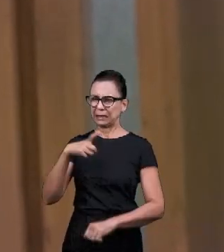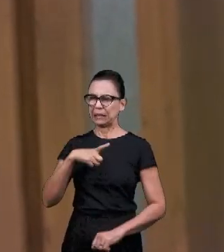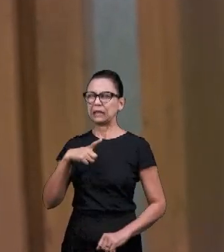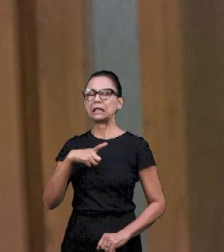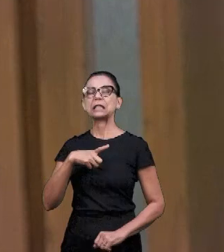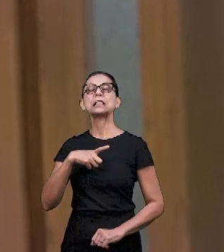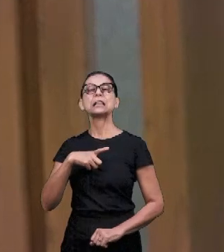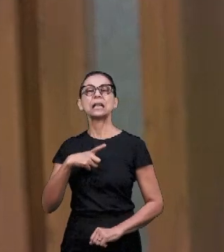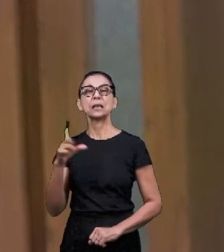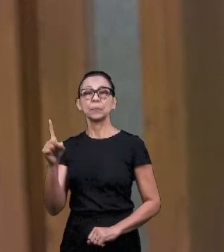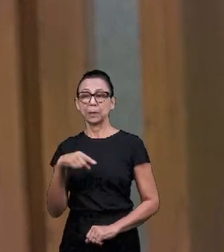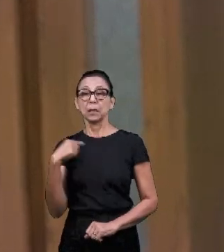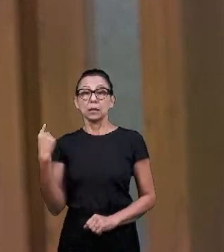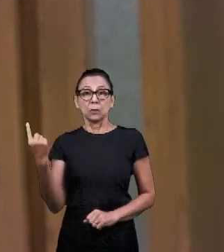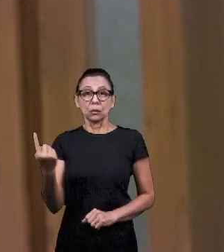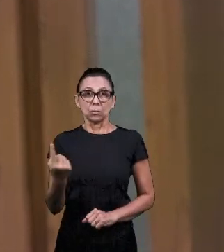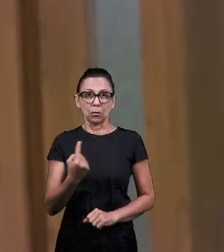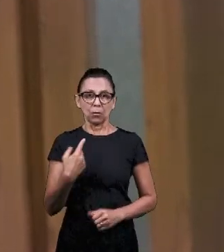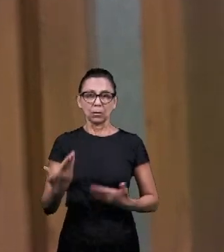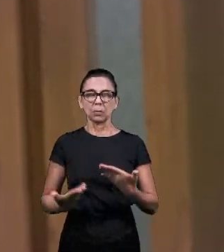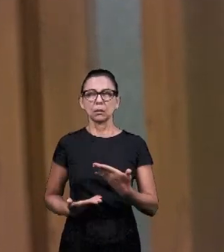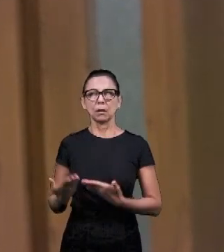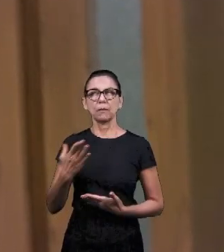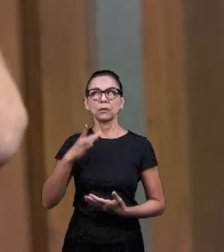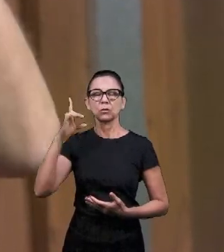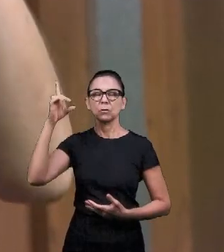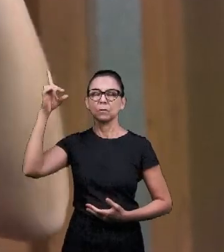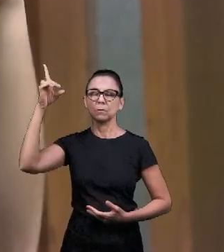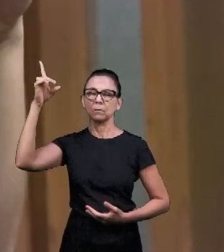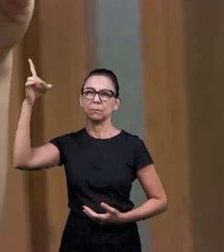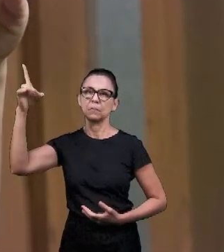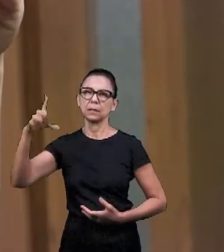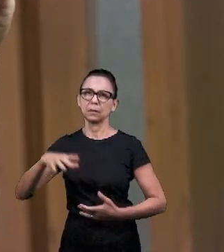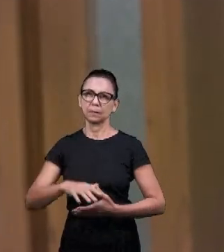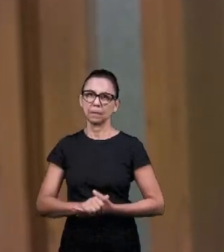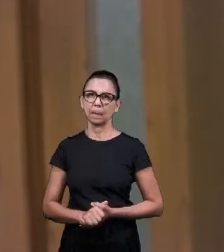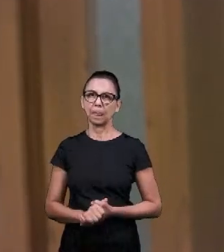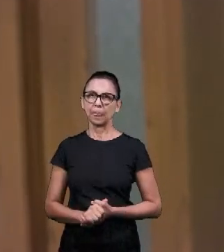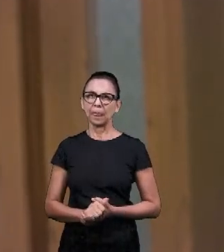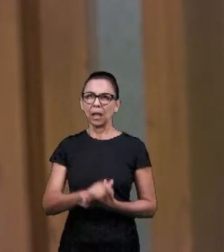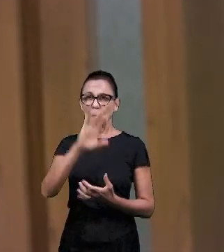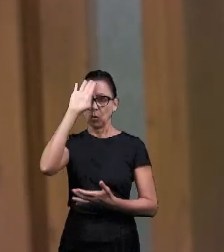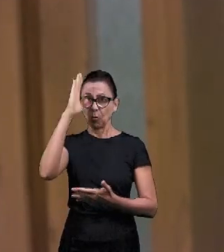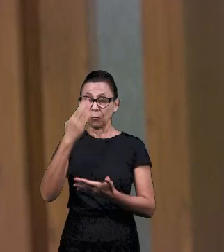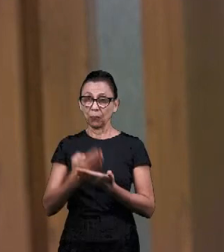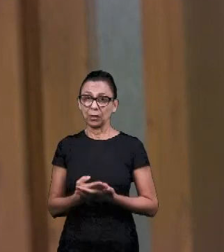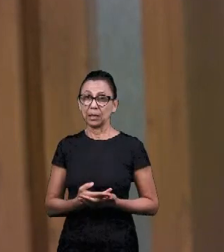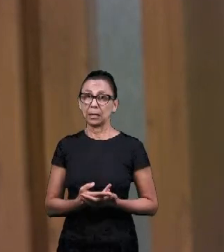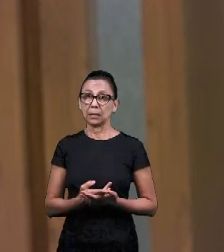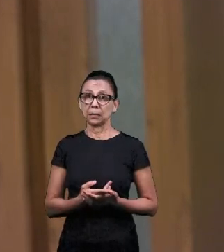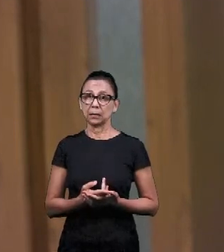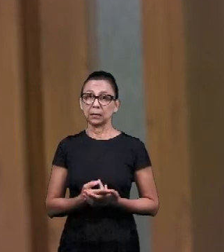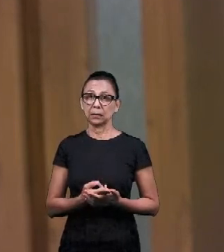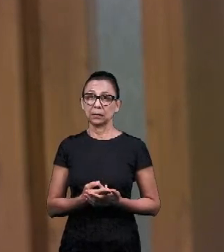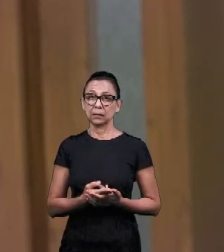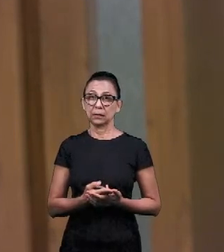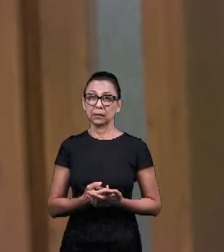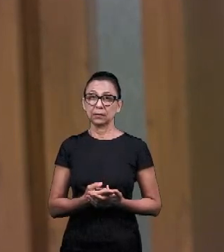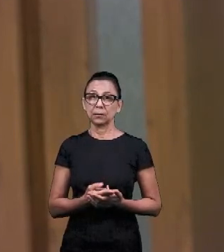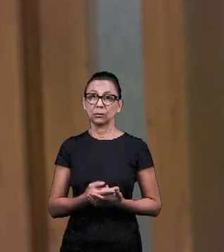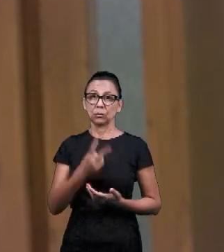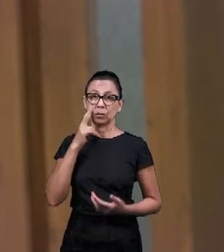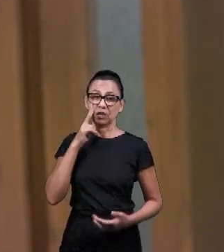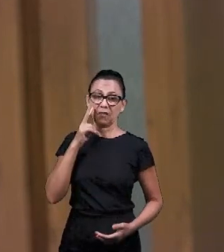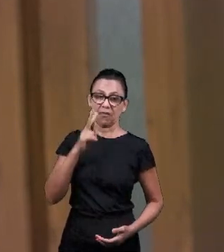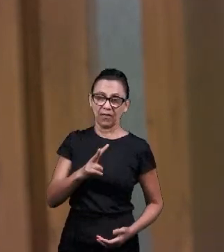pas par les circonstances. Ils ne se confient pas sur ce qui est sous les yeux, mais ils vivent par la foi. Le Saint-Esprit